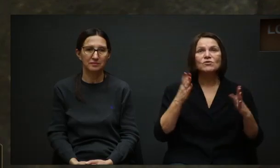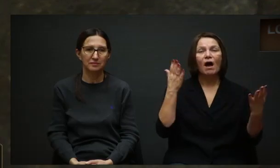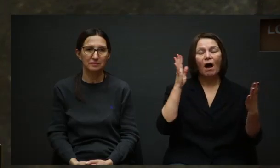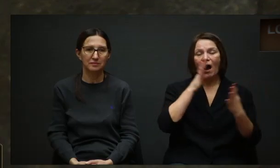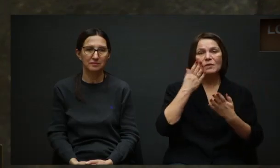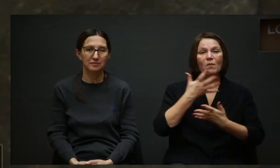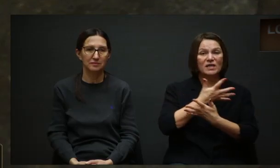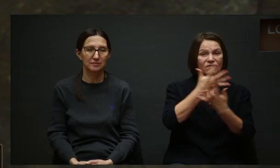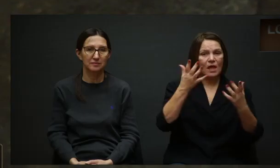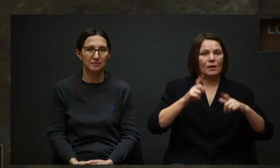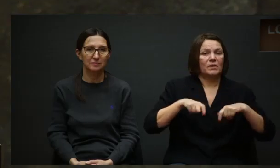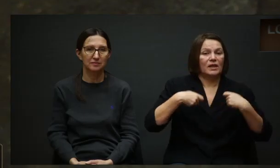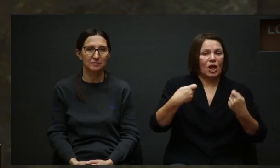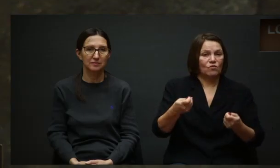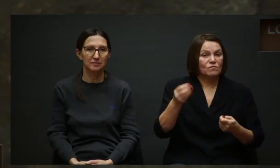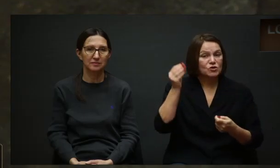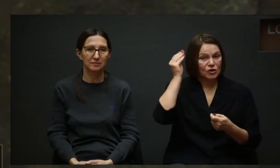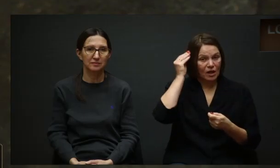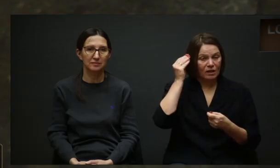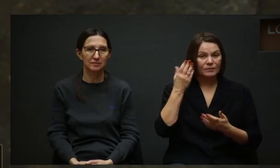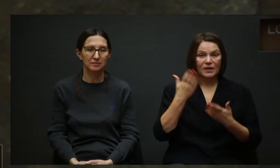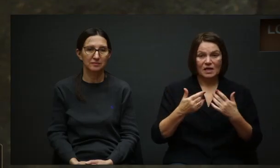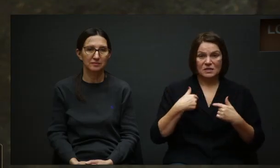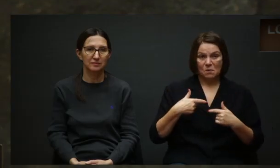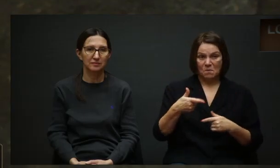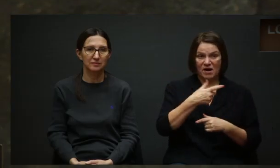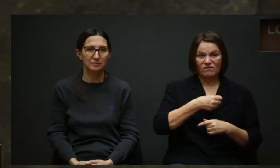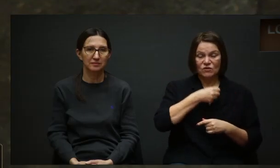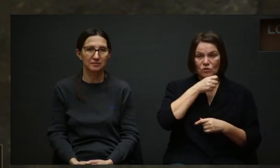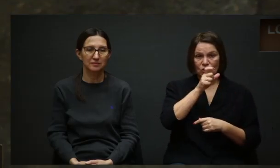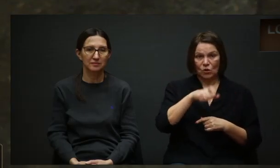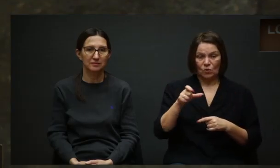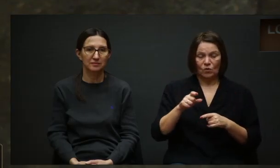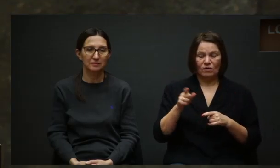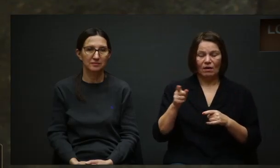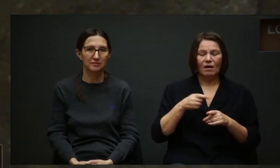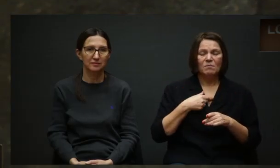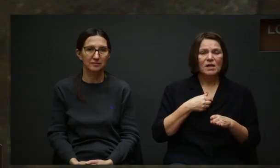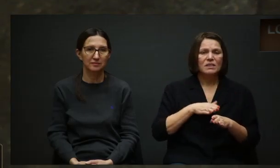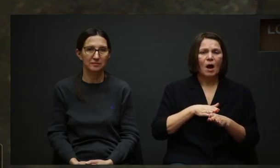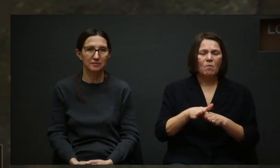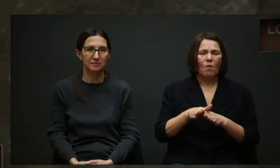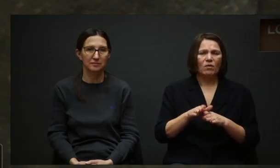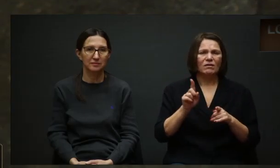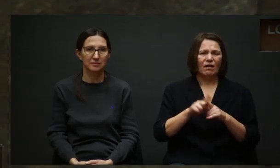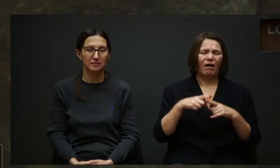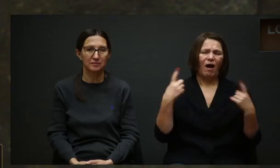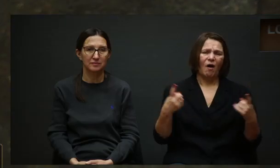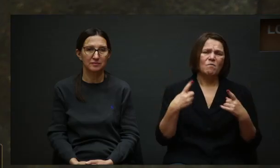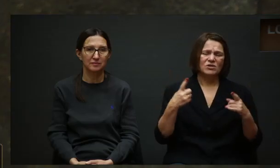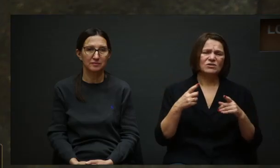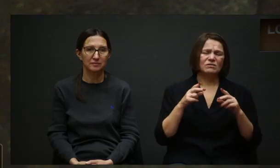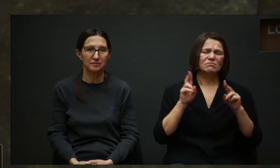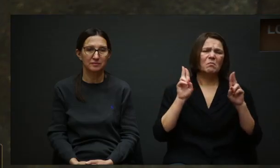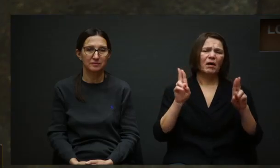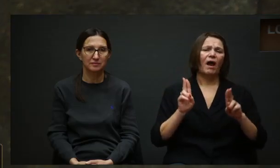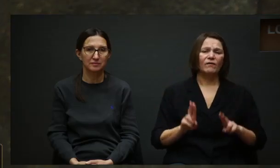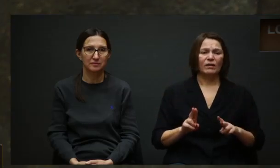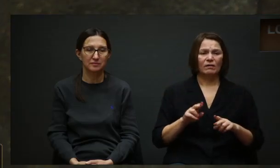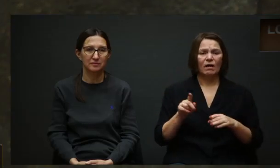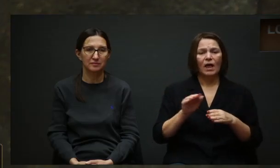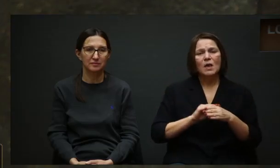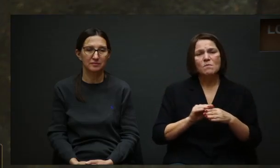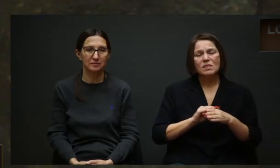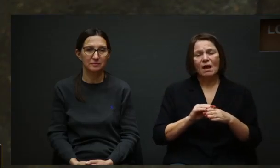это впечатление. И если мы, взрослые люди, наполненные разного рода штампами, где имена, которые,